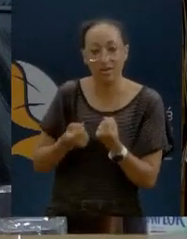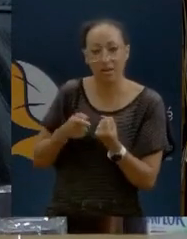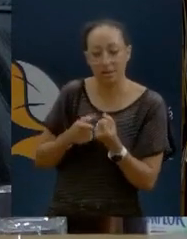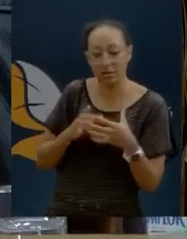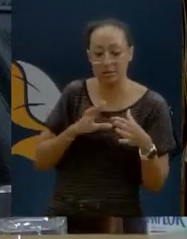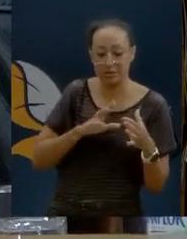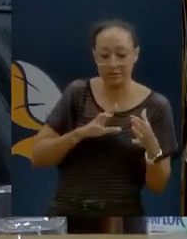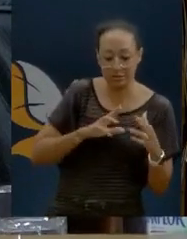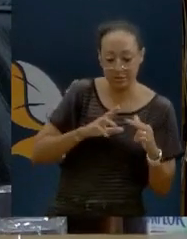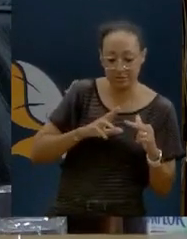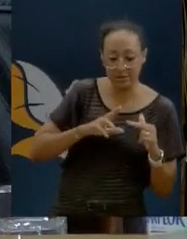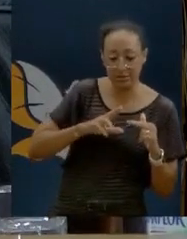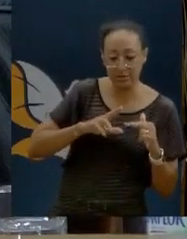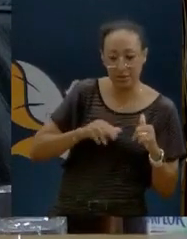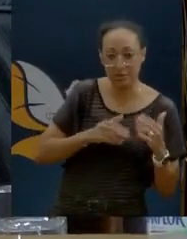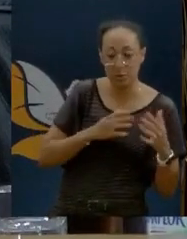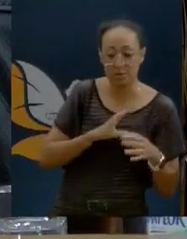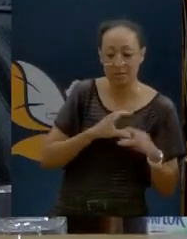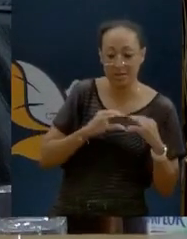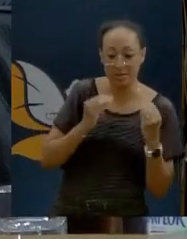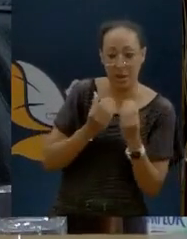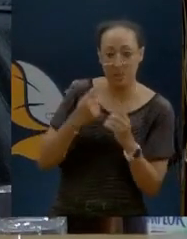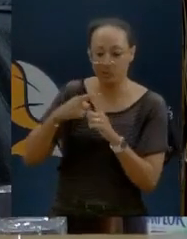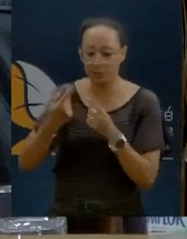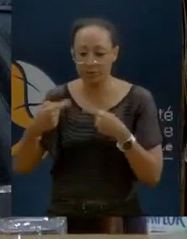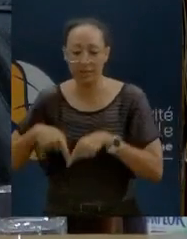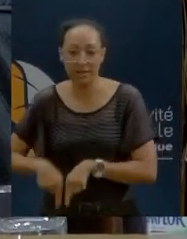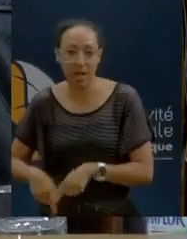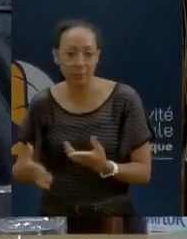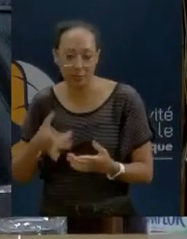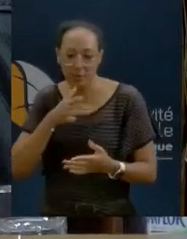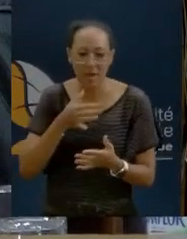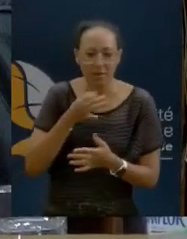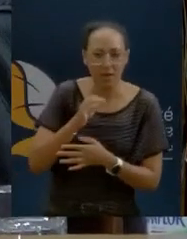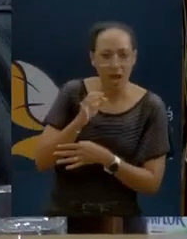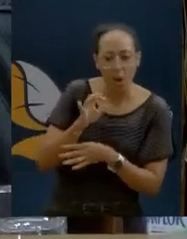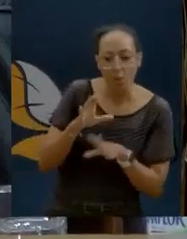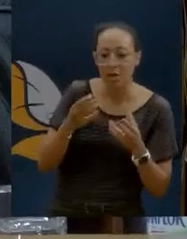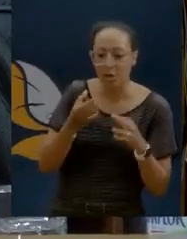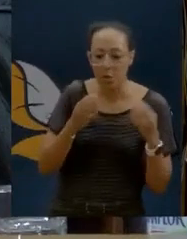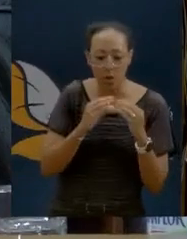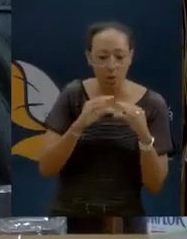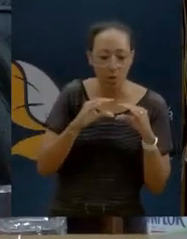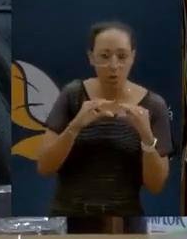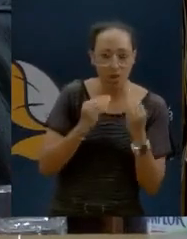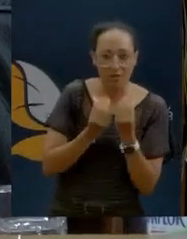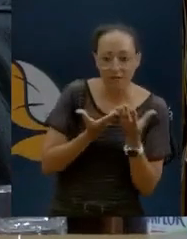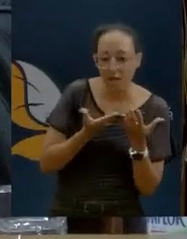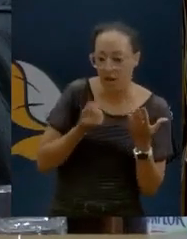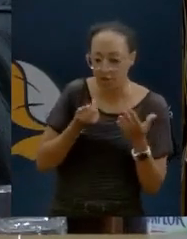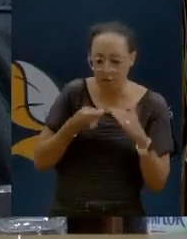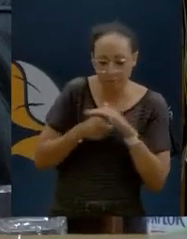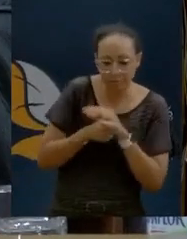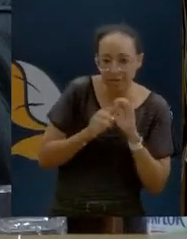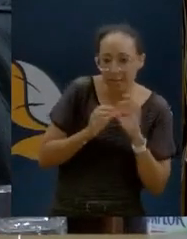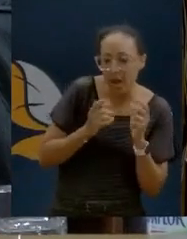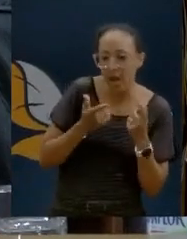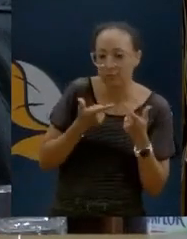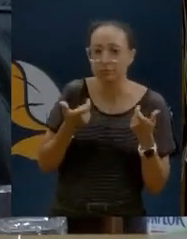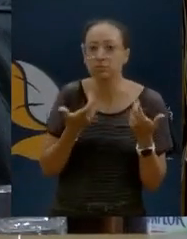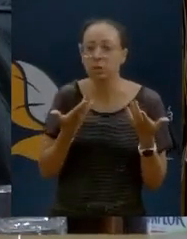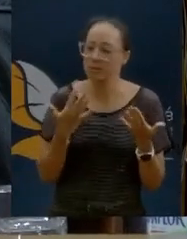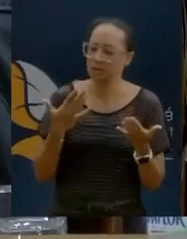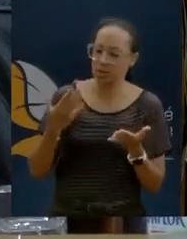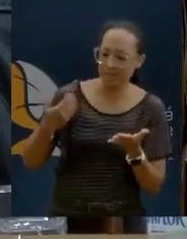CTM et l'État. Donc, on ne pourra pas nous dire que c'est parce que la collectivité n'a pas les dotations, puisque en fait, ça a été